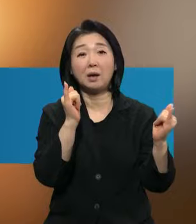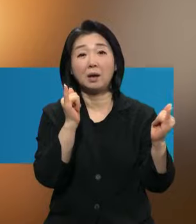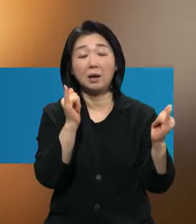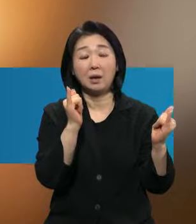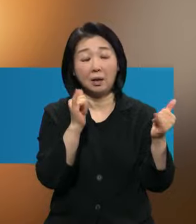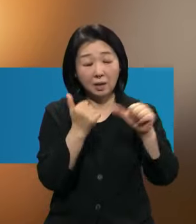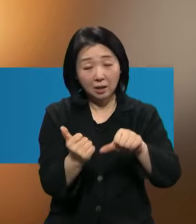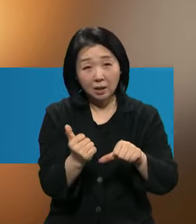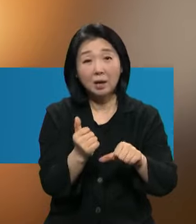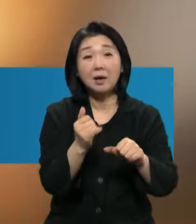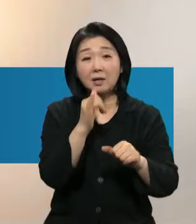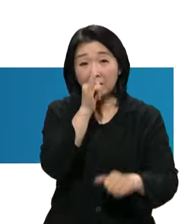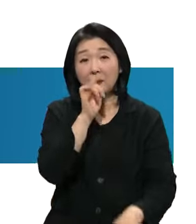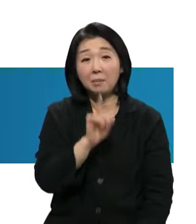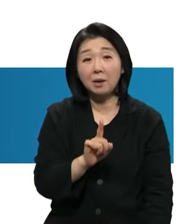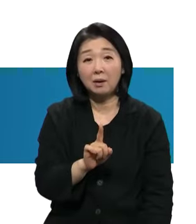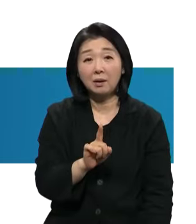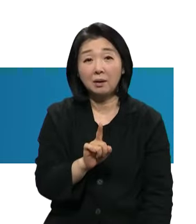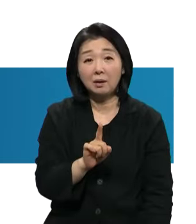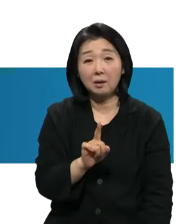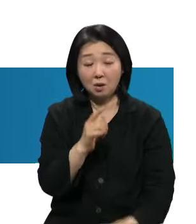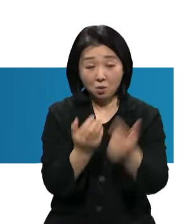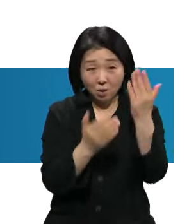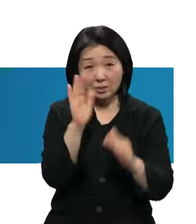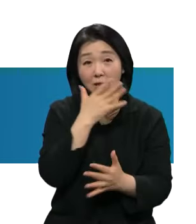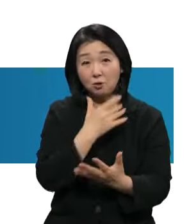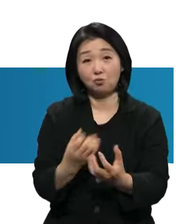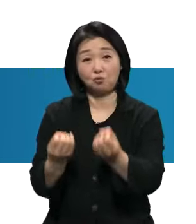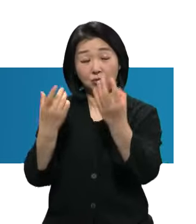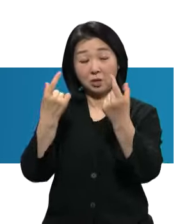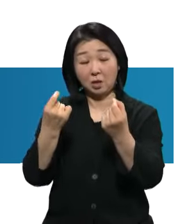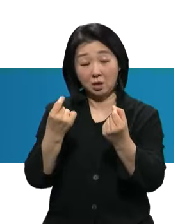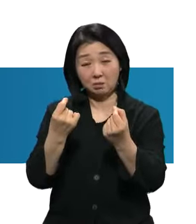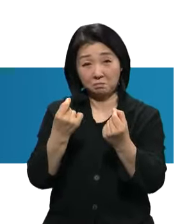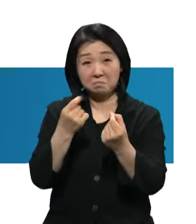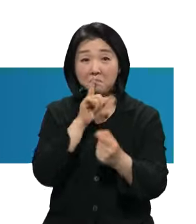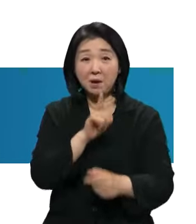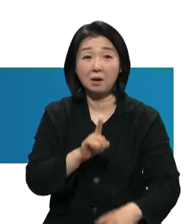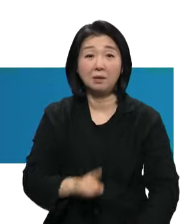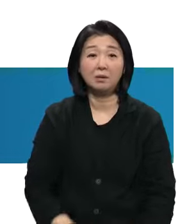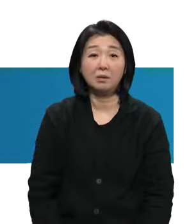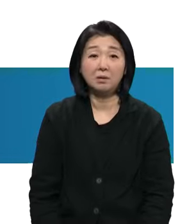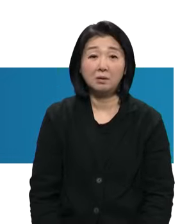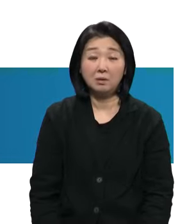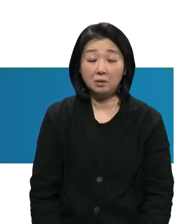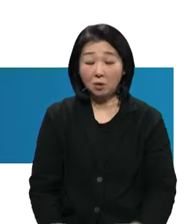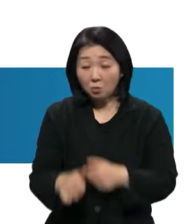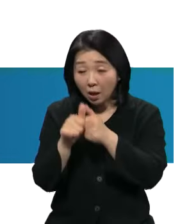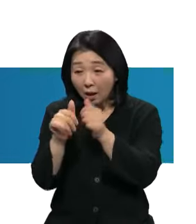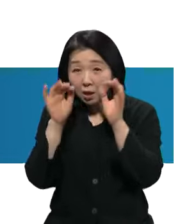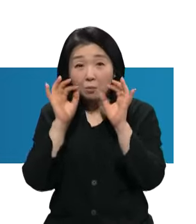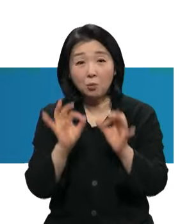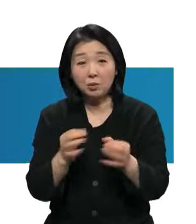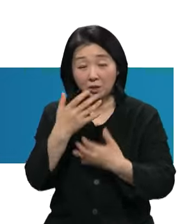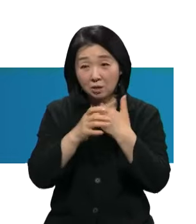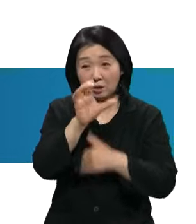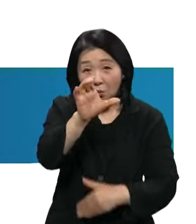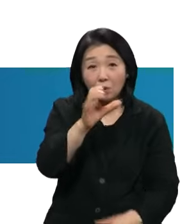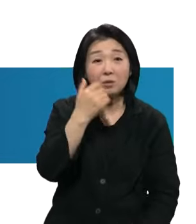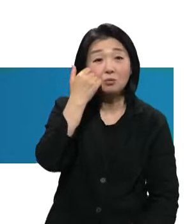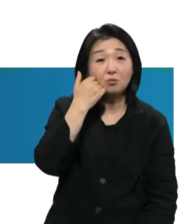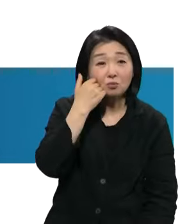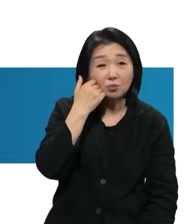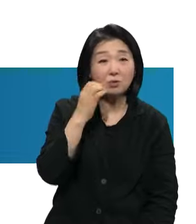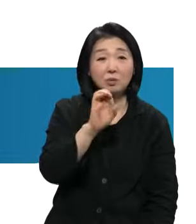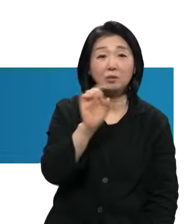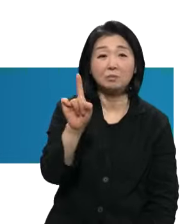있다고 썼습니다. 그런데 화재가 아니라 축제라는 지적이 나옵니다. 출처를 따라가 보니 영상을 올린 작가는